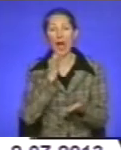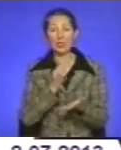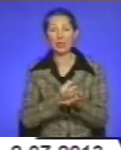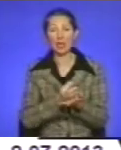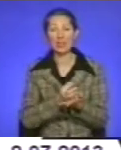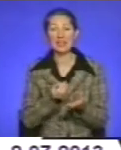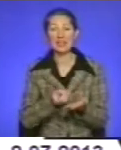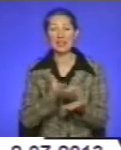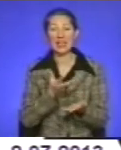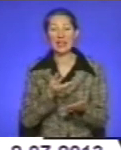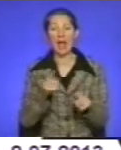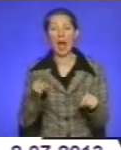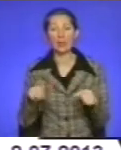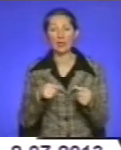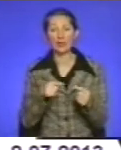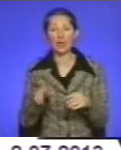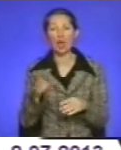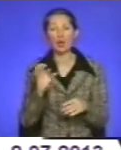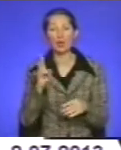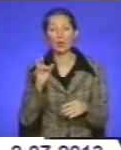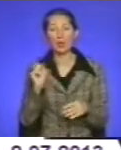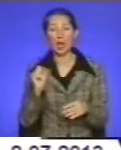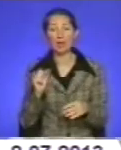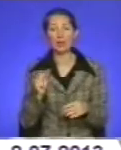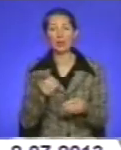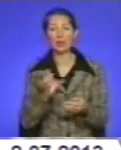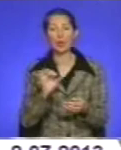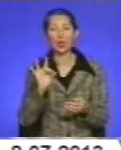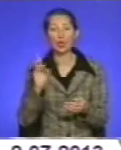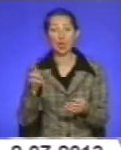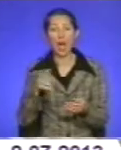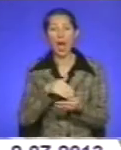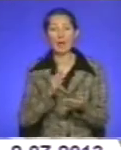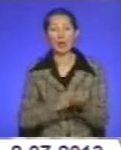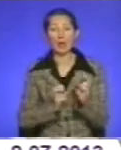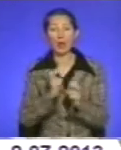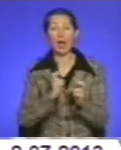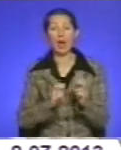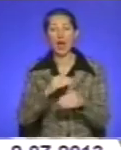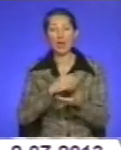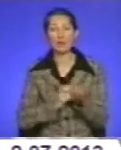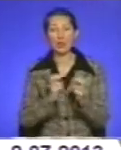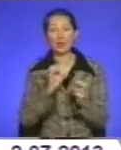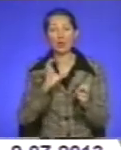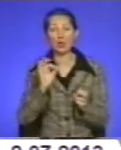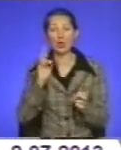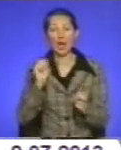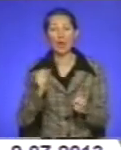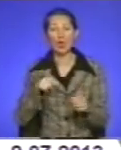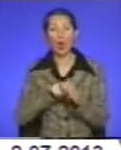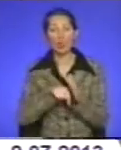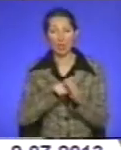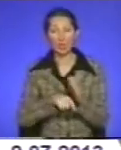отвечать ценообразованию на социальные сорта хлеба. Хлібзаводи – підприємства соціального значення. Саме тому, за словами